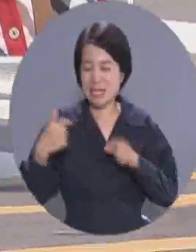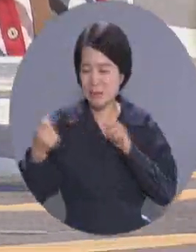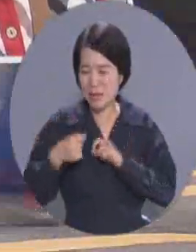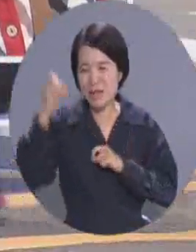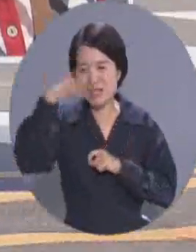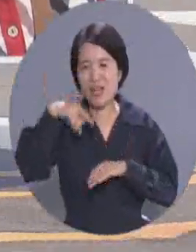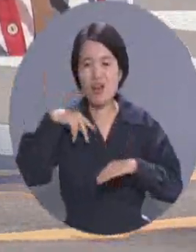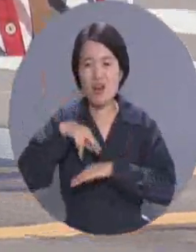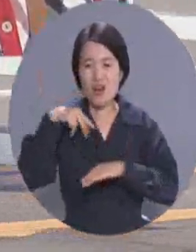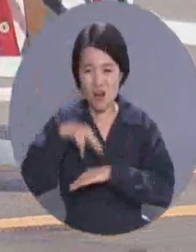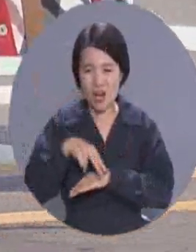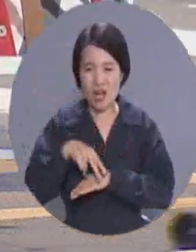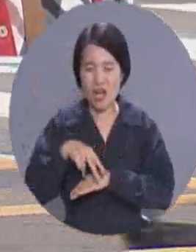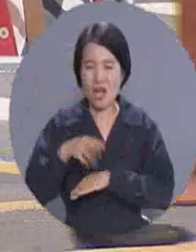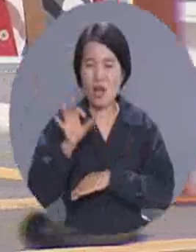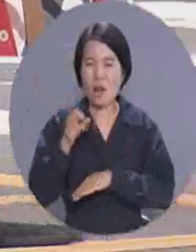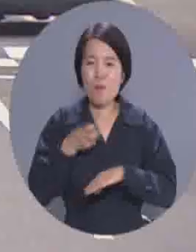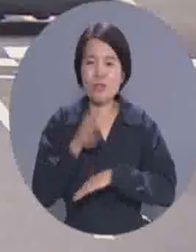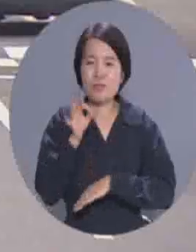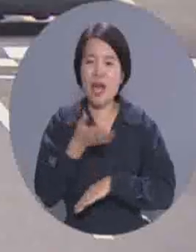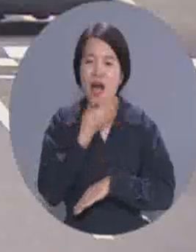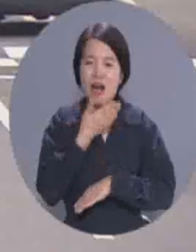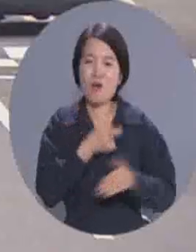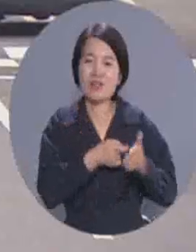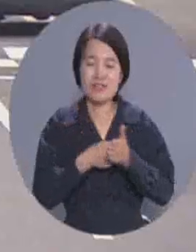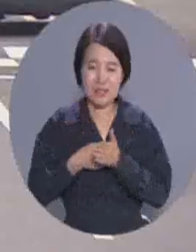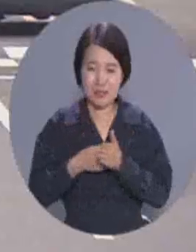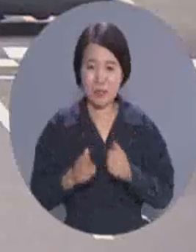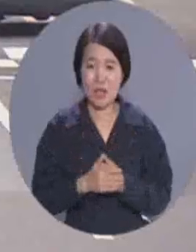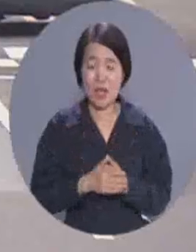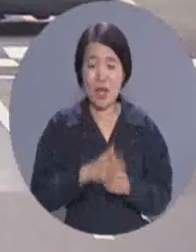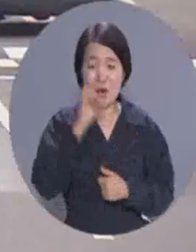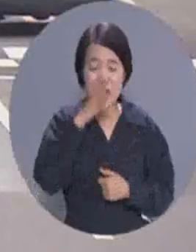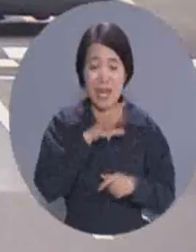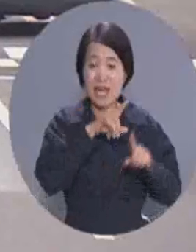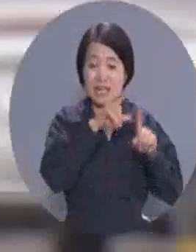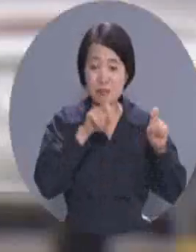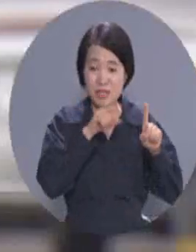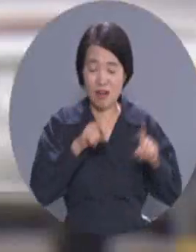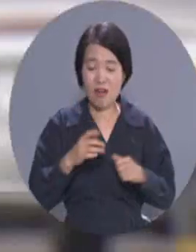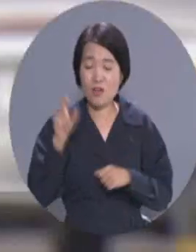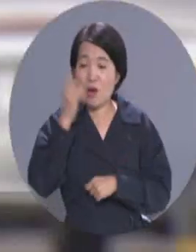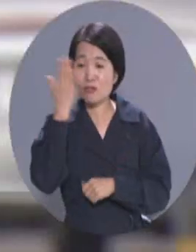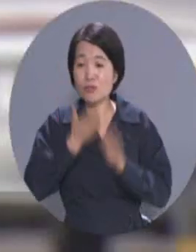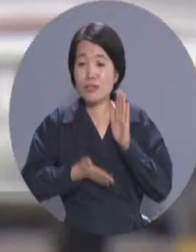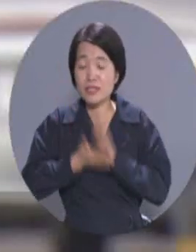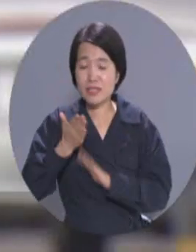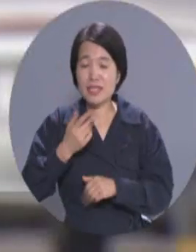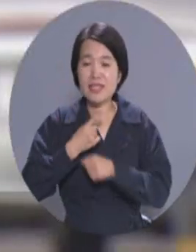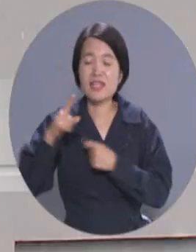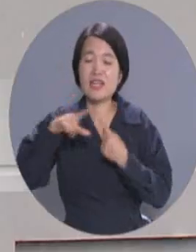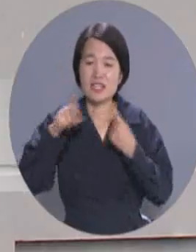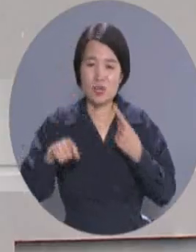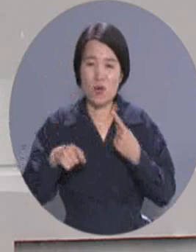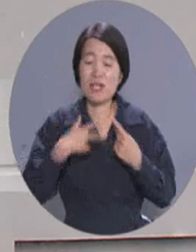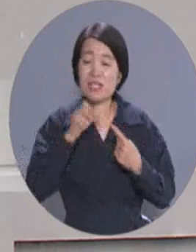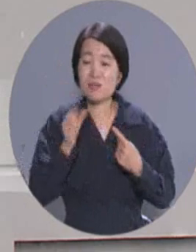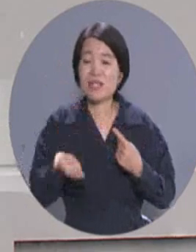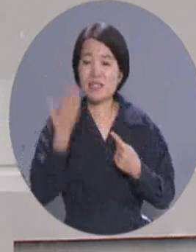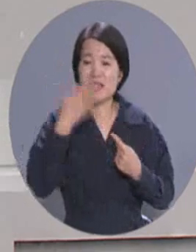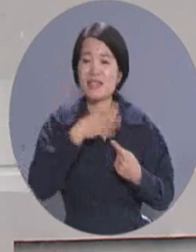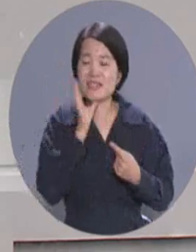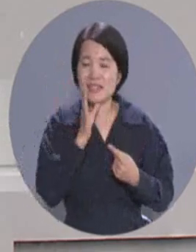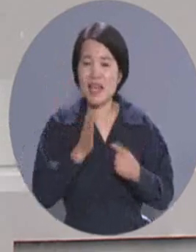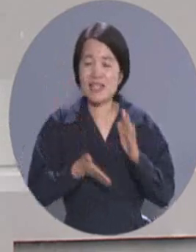걸어가시거든요. 교통비 아깝다고. 광양시에 이어 여수시는 내년 1월부터 75세 이상 시민들에게